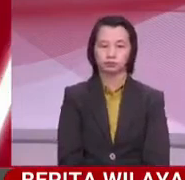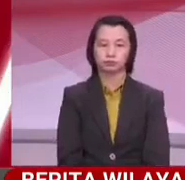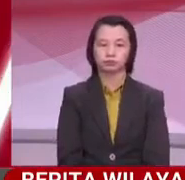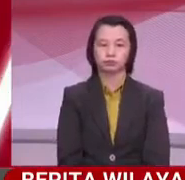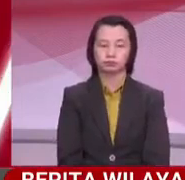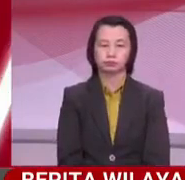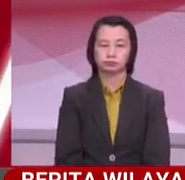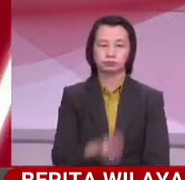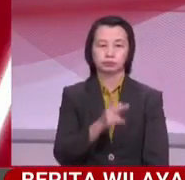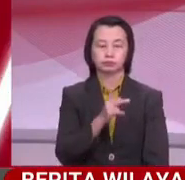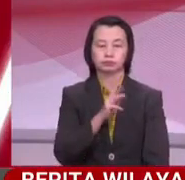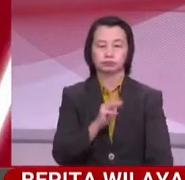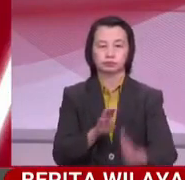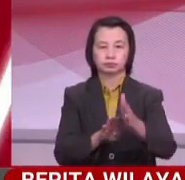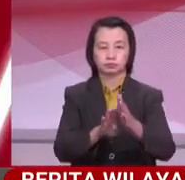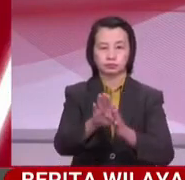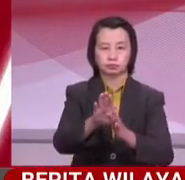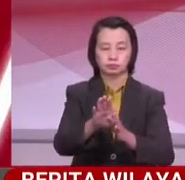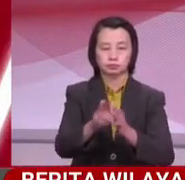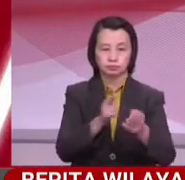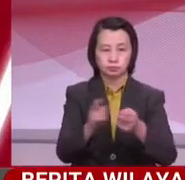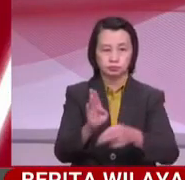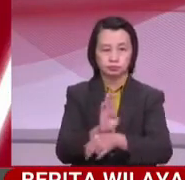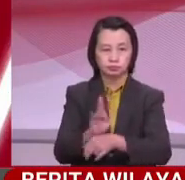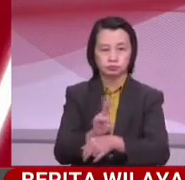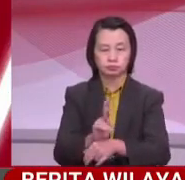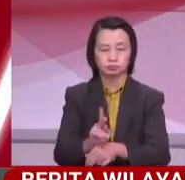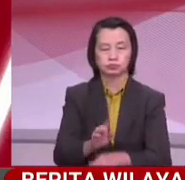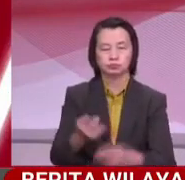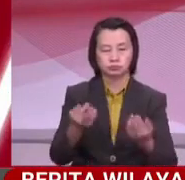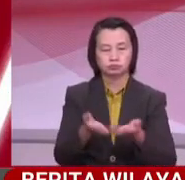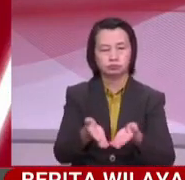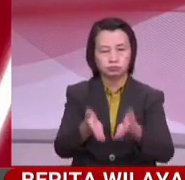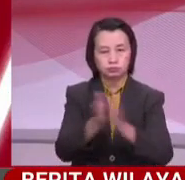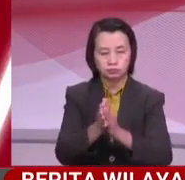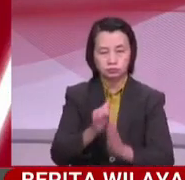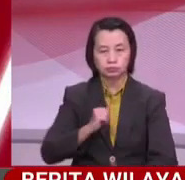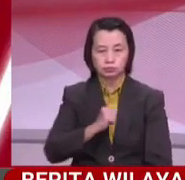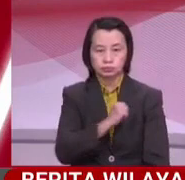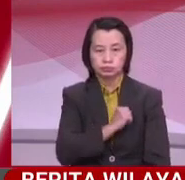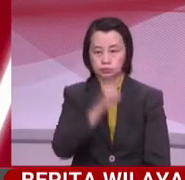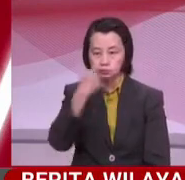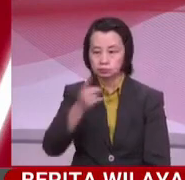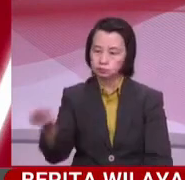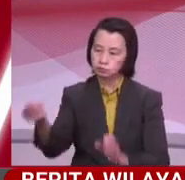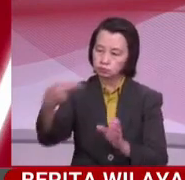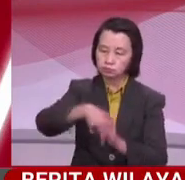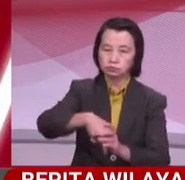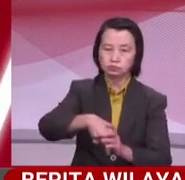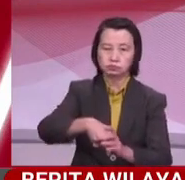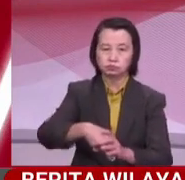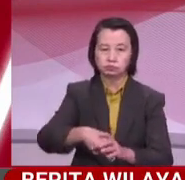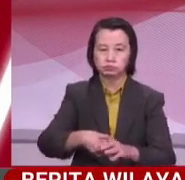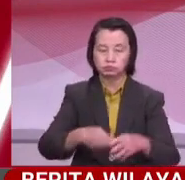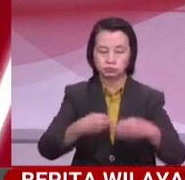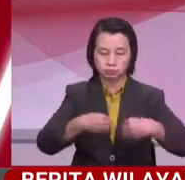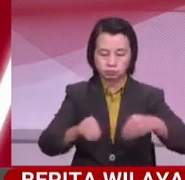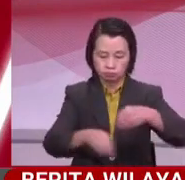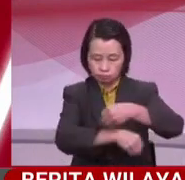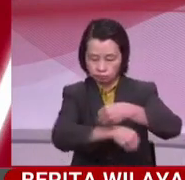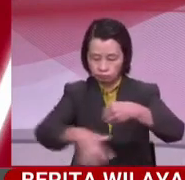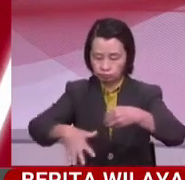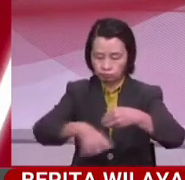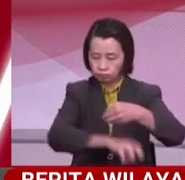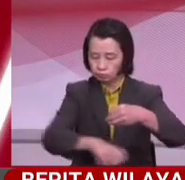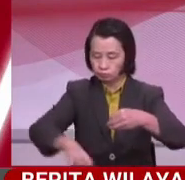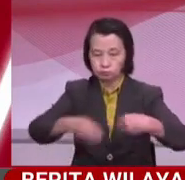Hai Kementerian Pembangunan Usahawan dan koperasi medik menyarankan ahli Koperasi untuk mencampuri sektor franchisee sama ada